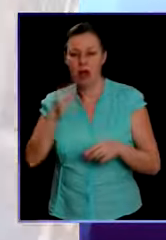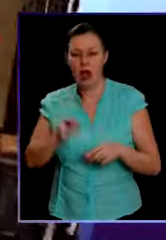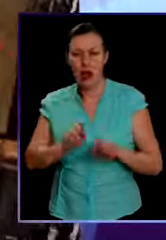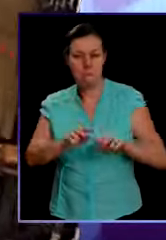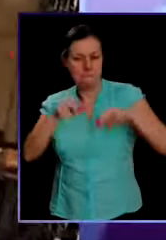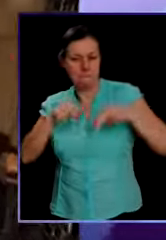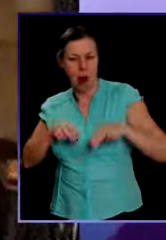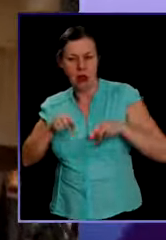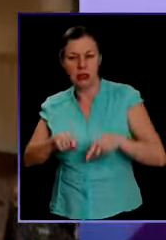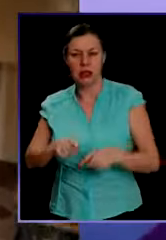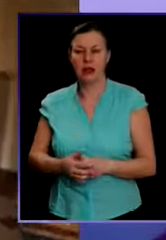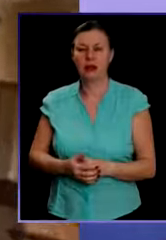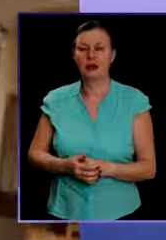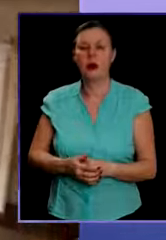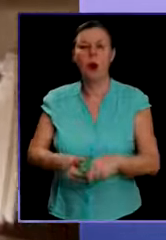lesz.